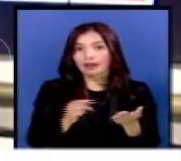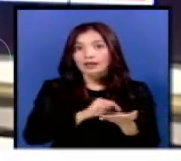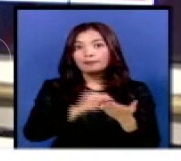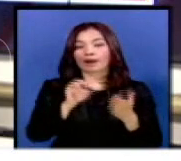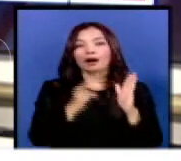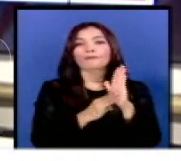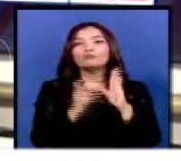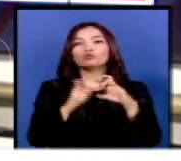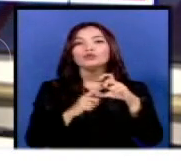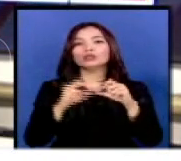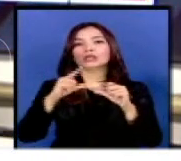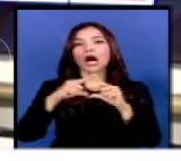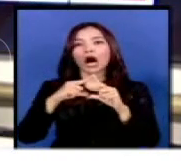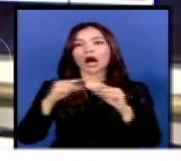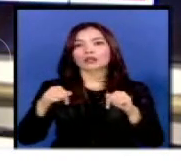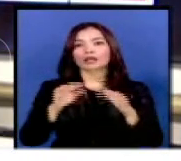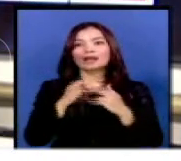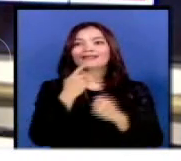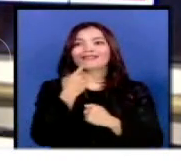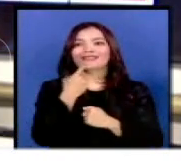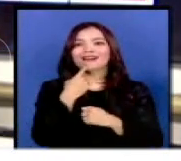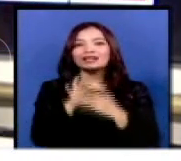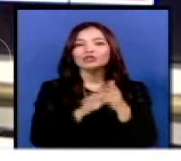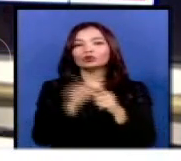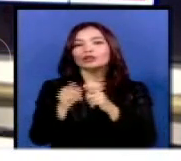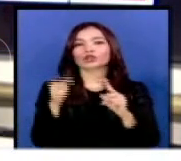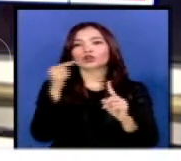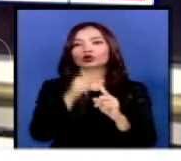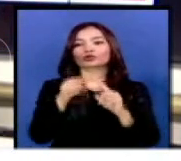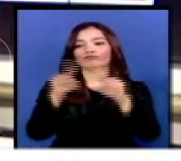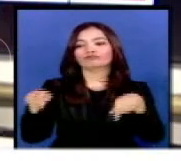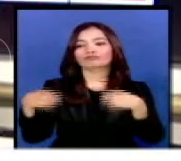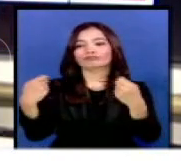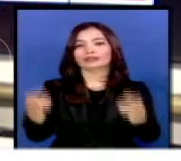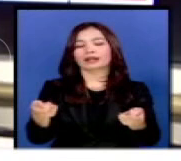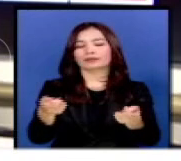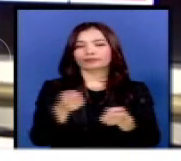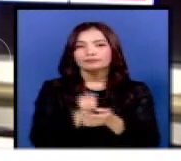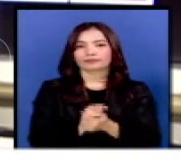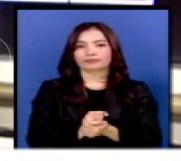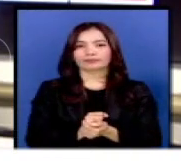mendapatkan informasi mengenai itu terkait gugatan perdata yang ditujukan, dilayangkan kepada dirinya?